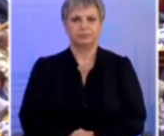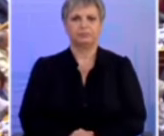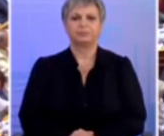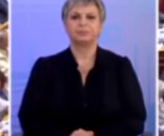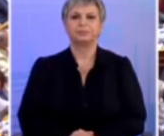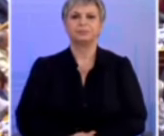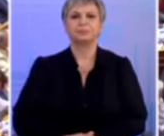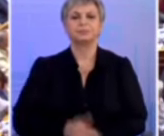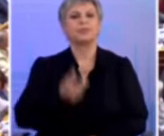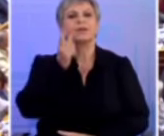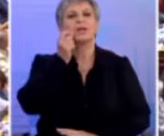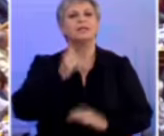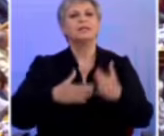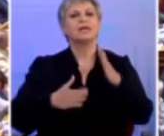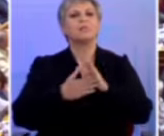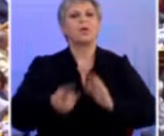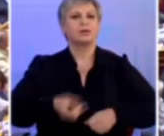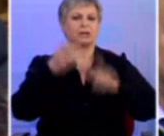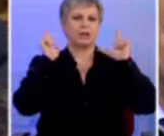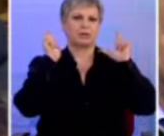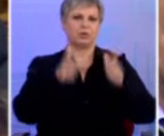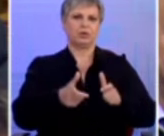Κύριε Πρόεδρε της Νέας Δημοκρατίας,